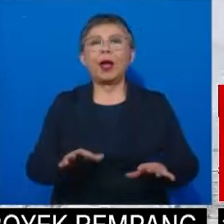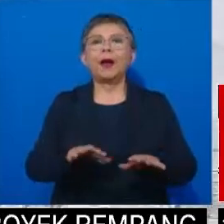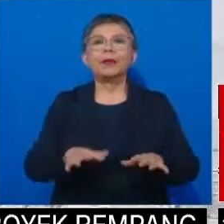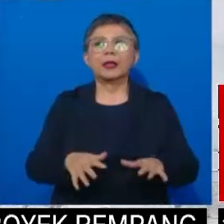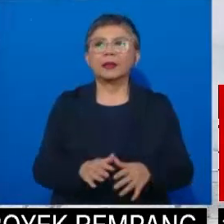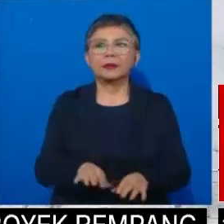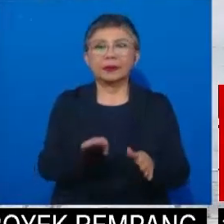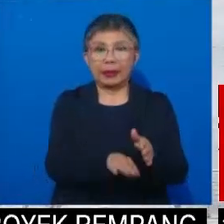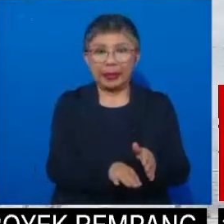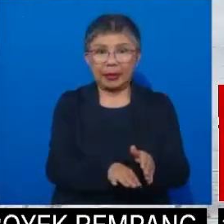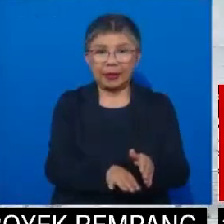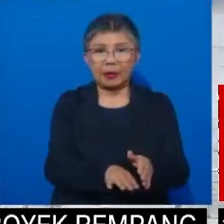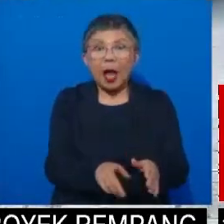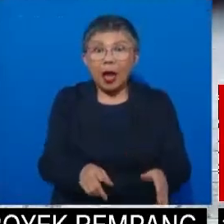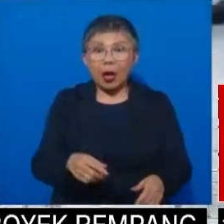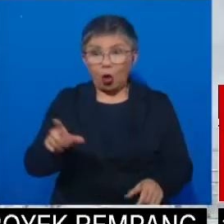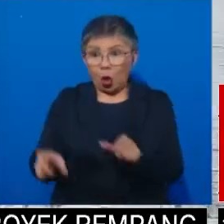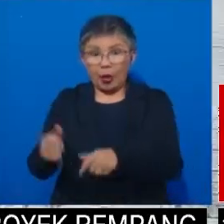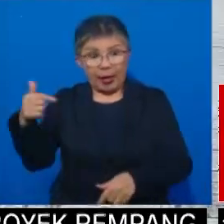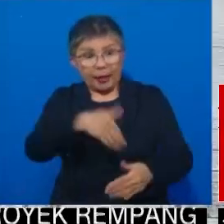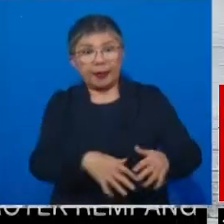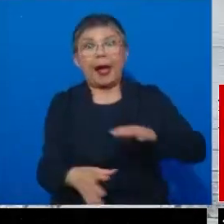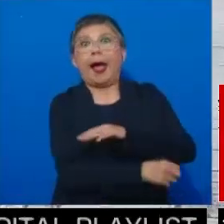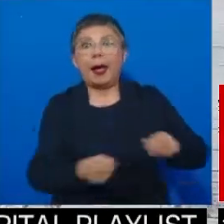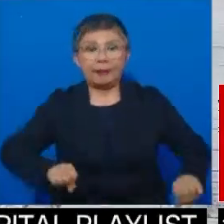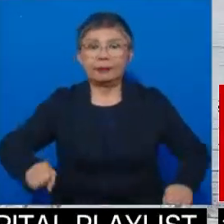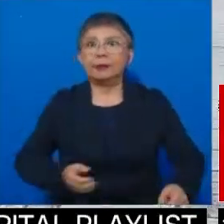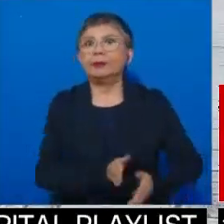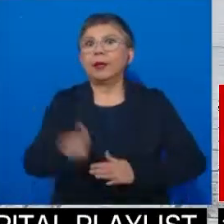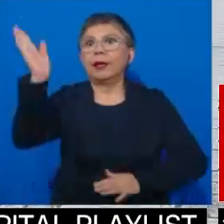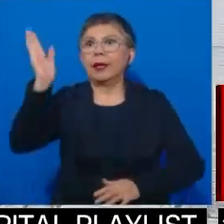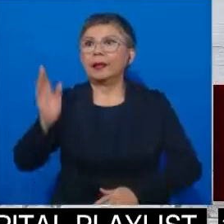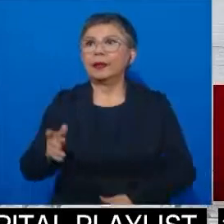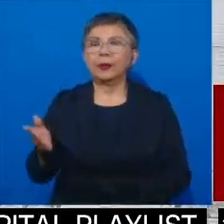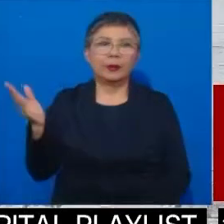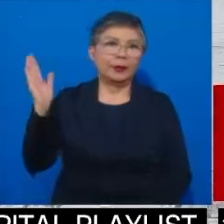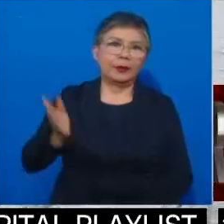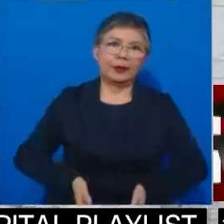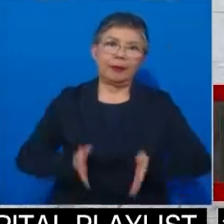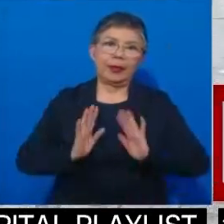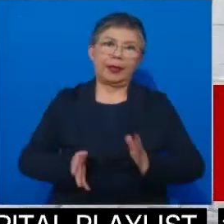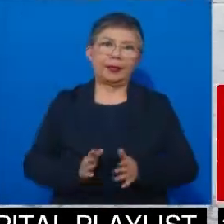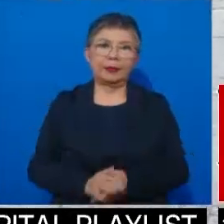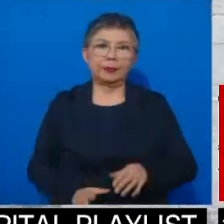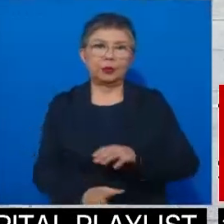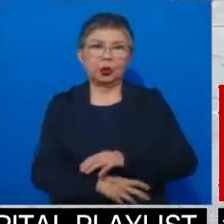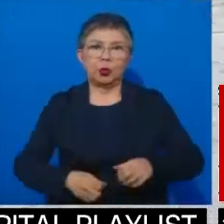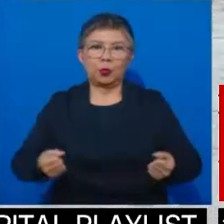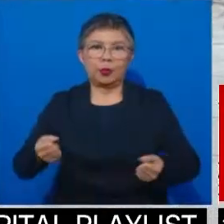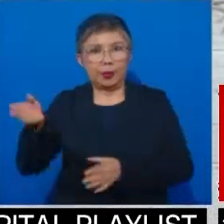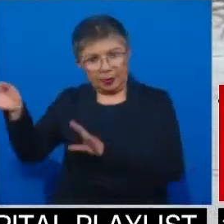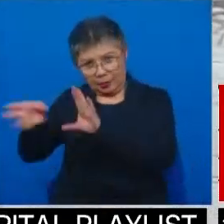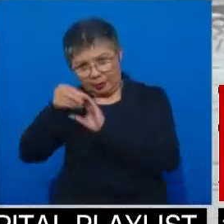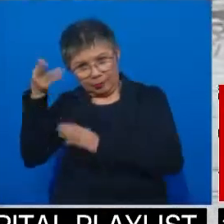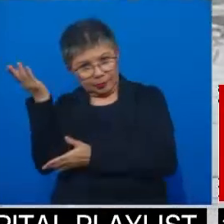Berhati-hatilah saat meninggalkan kendaraan dengan kondisi hidup. Di Medan, Sumatera Utara, aksi pencuri mobil terekam kamera